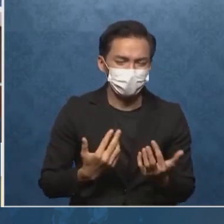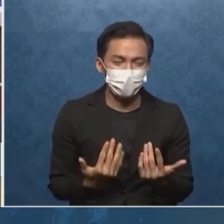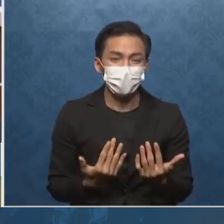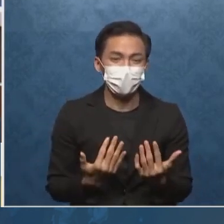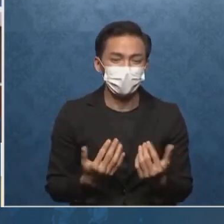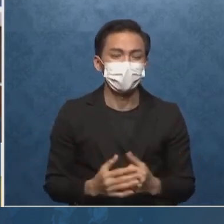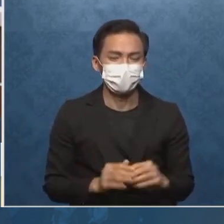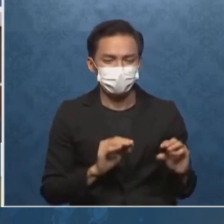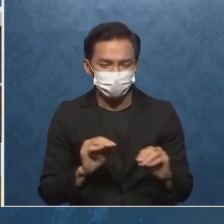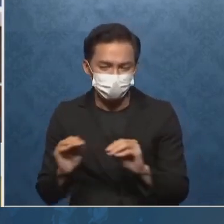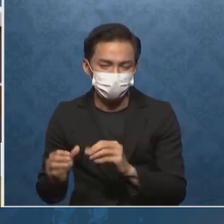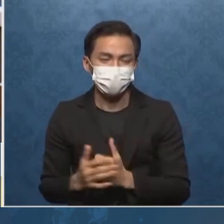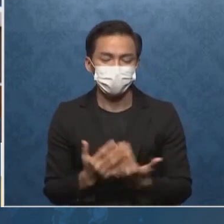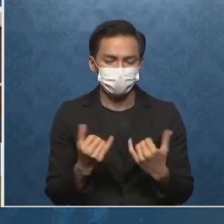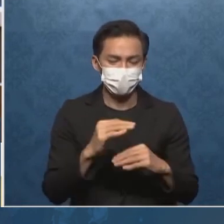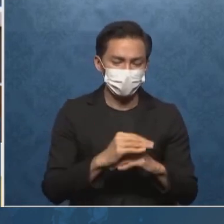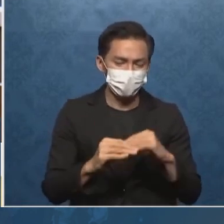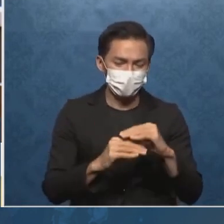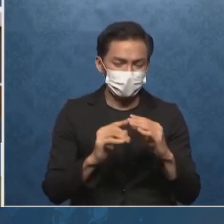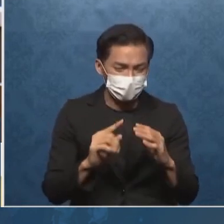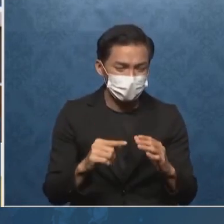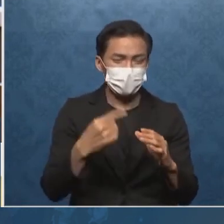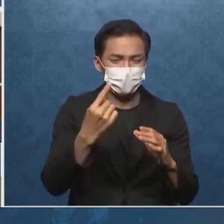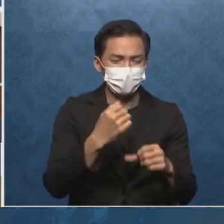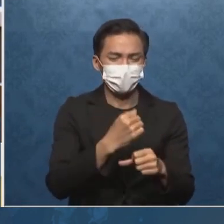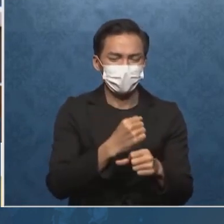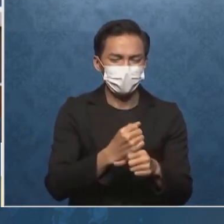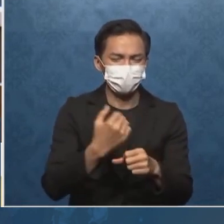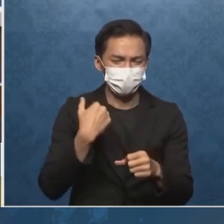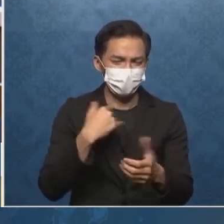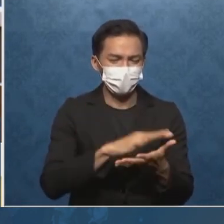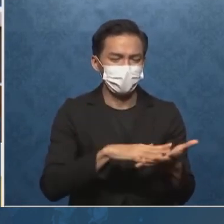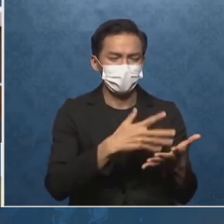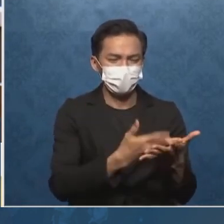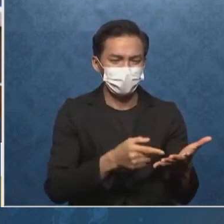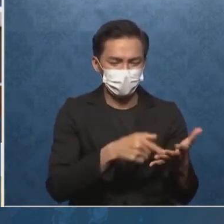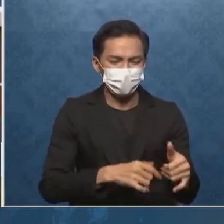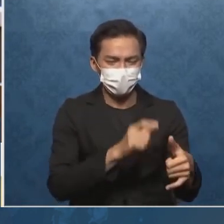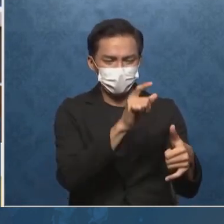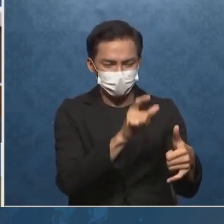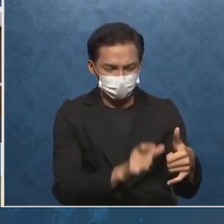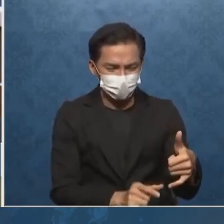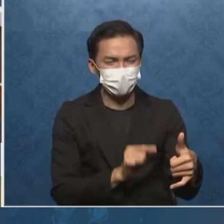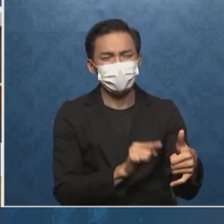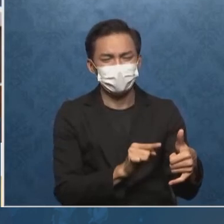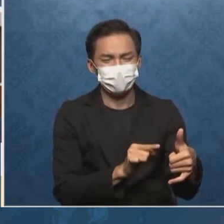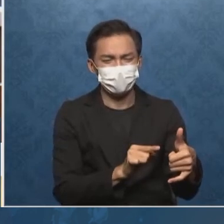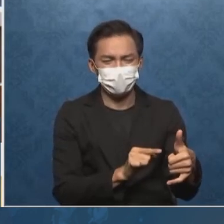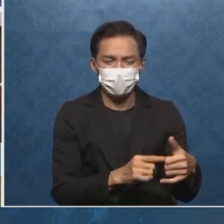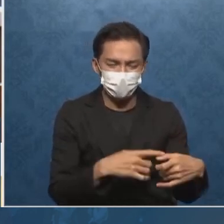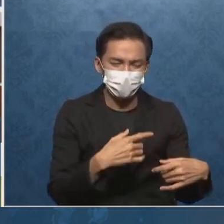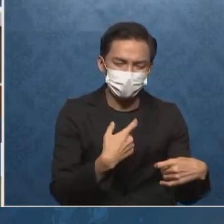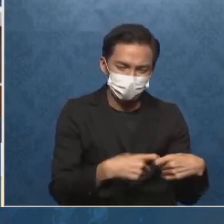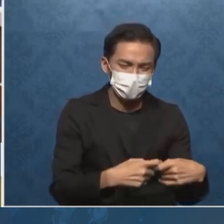ต่อมาการเริ่มโครงการก็มีมาตรการที่กำหนดขึ้นที่มีคนสมบัติที่ทำให้เกษตรกรเข้าถึงโครงการ